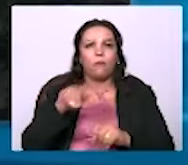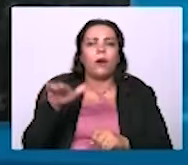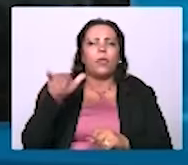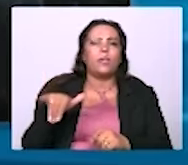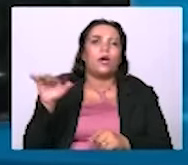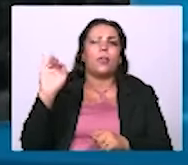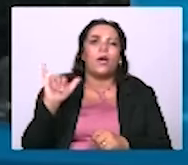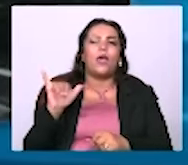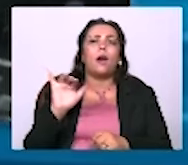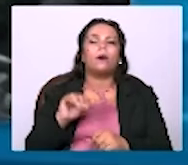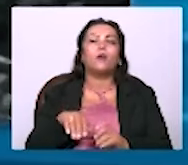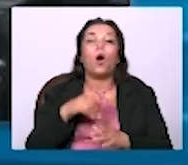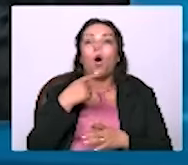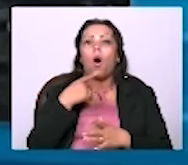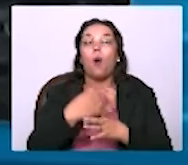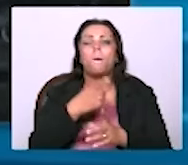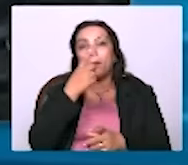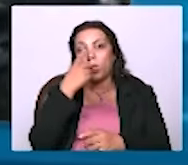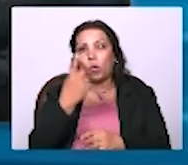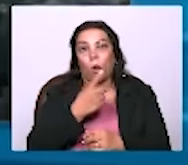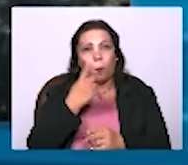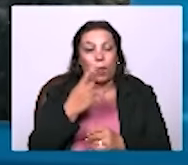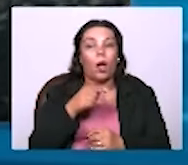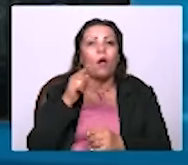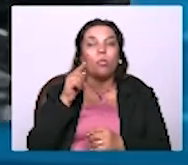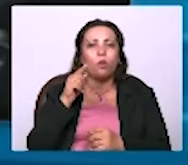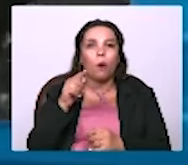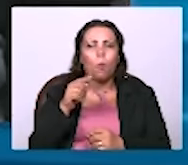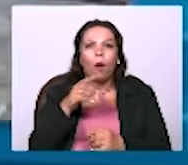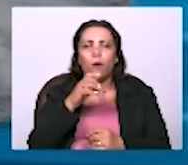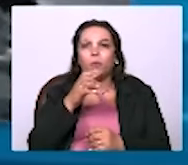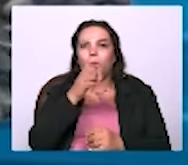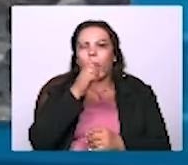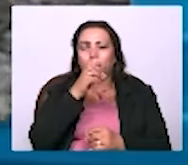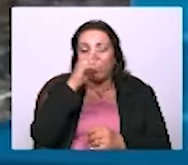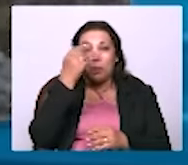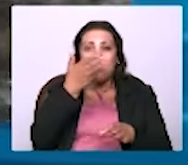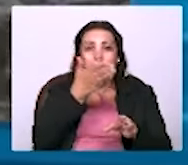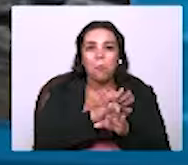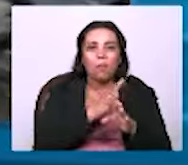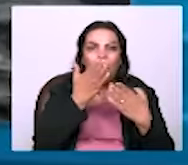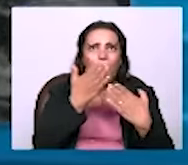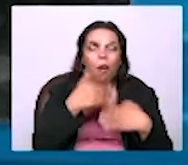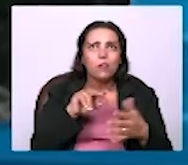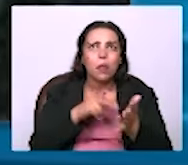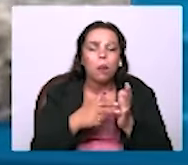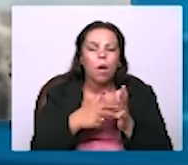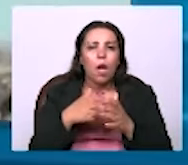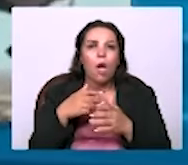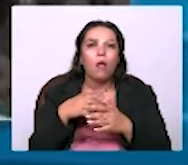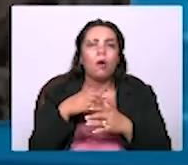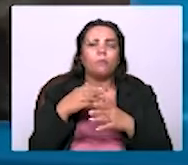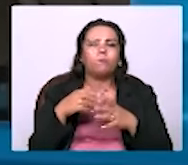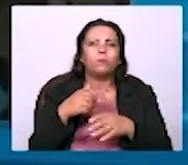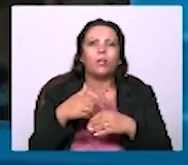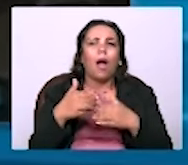السنوار في الداخل ومن الطبيعي ان اختفائه سيؤثر ويربك حركه حماس صحيح حركه حماس مش